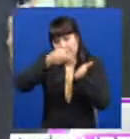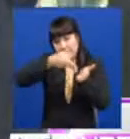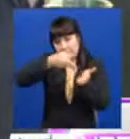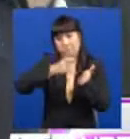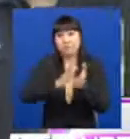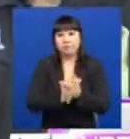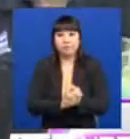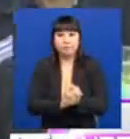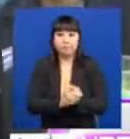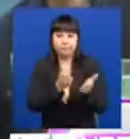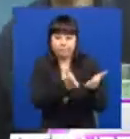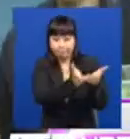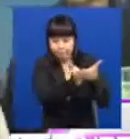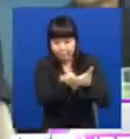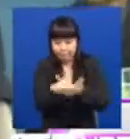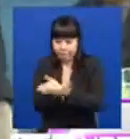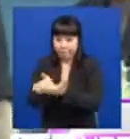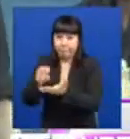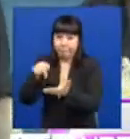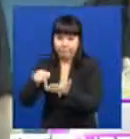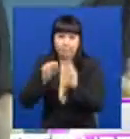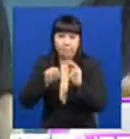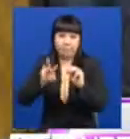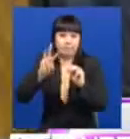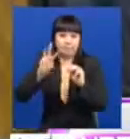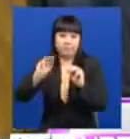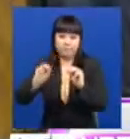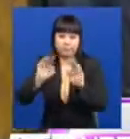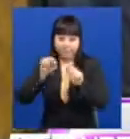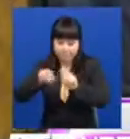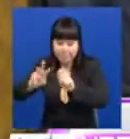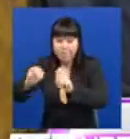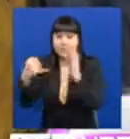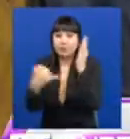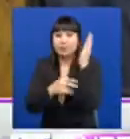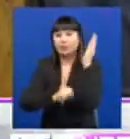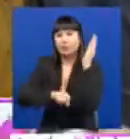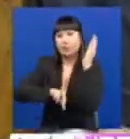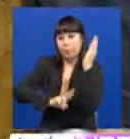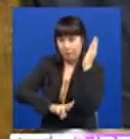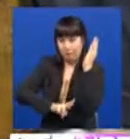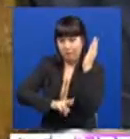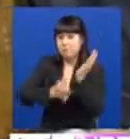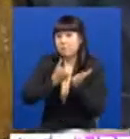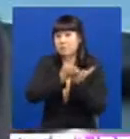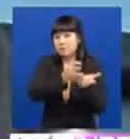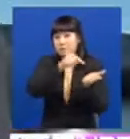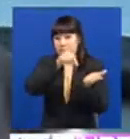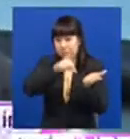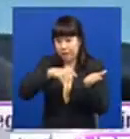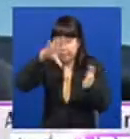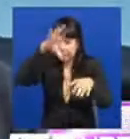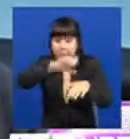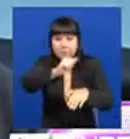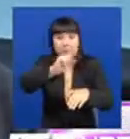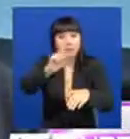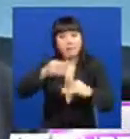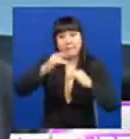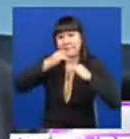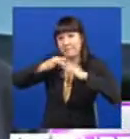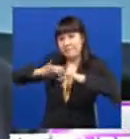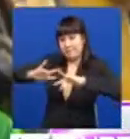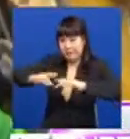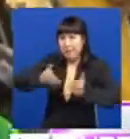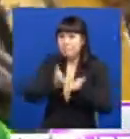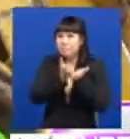สมุดที่ท่าเทียบเรือสินค้าปากแม่น้ำตาปีอำเภอเมืองจังหวัดสุราษฎร์ธานีหลังจากกรมเรือดังกล่าวได้กลางทะเลขณะลอยลำขายน้ำมัน